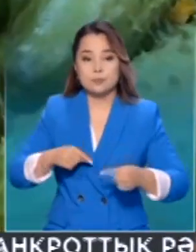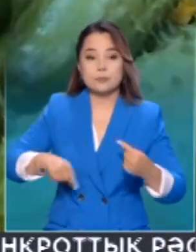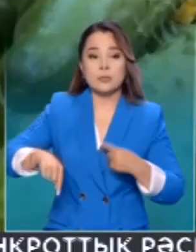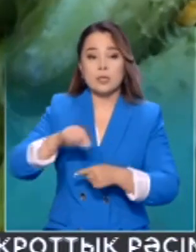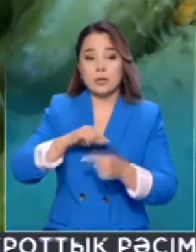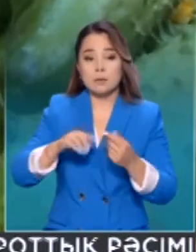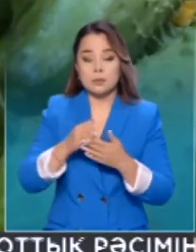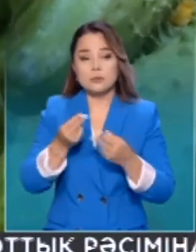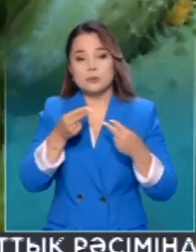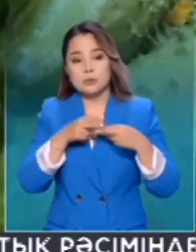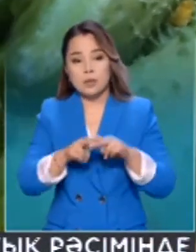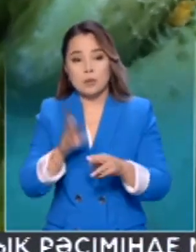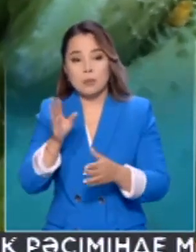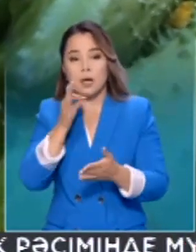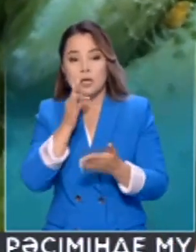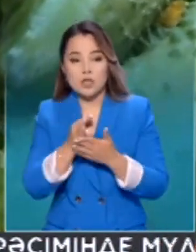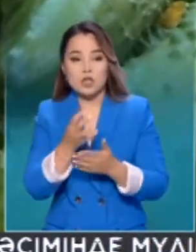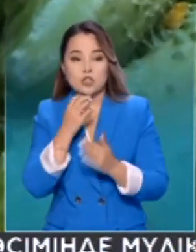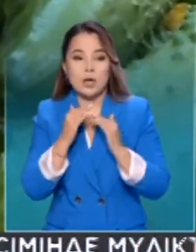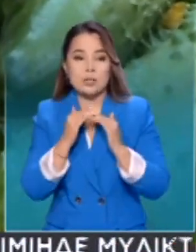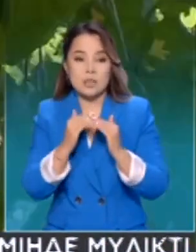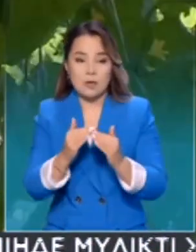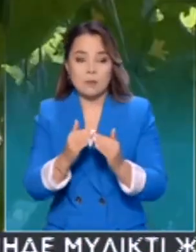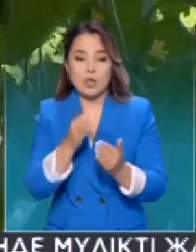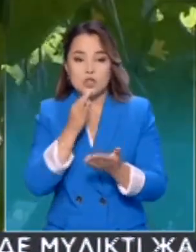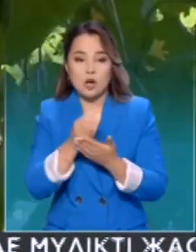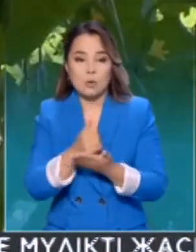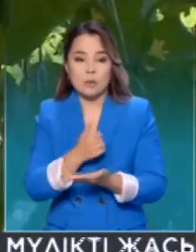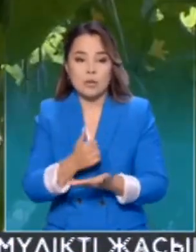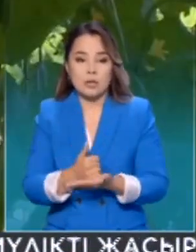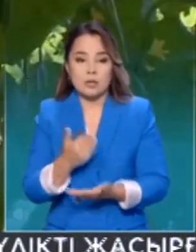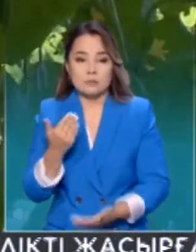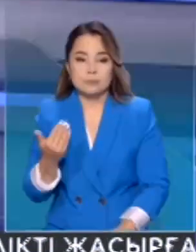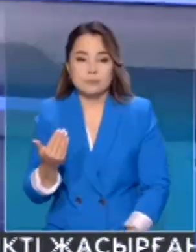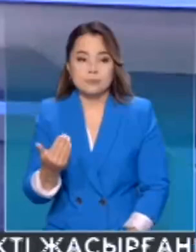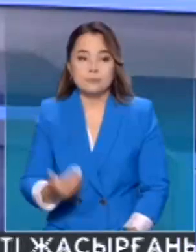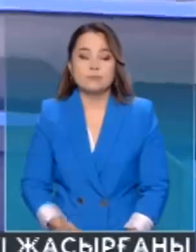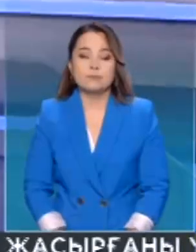кезде аударатынбыз, дейді жылжайдың жауаптылары.